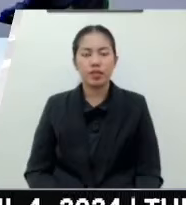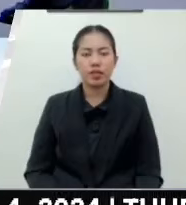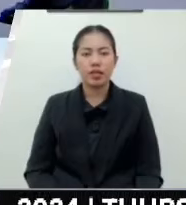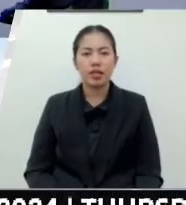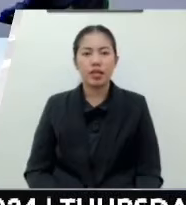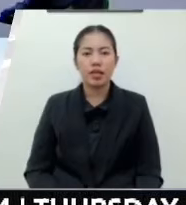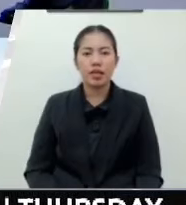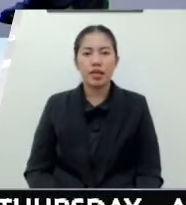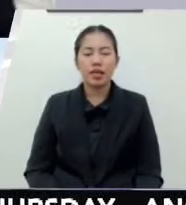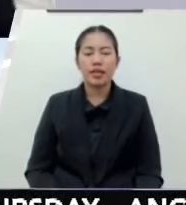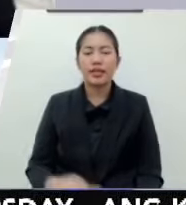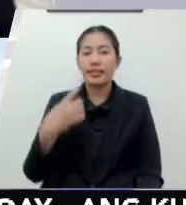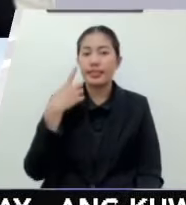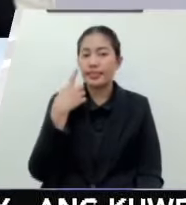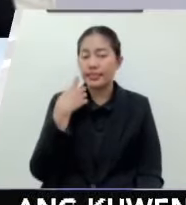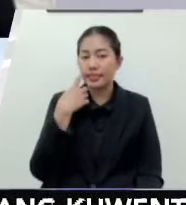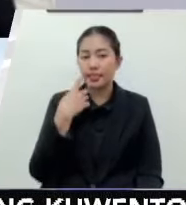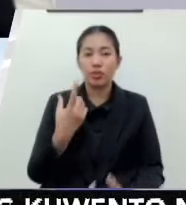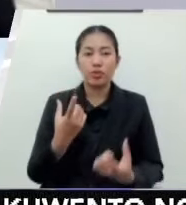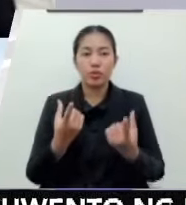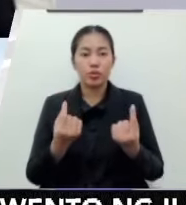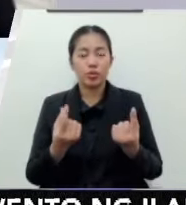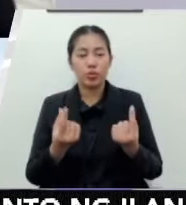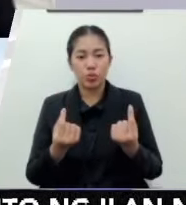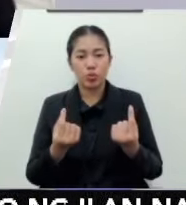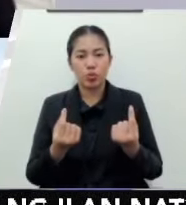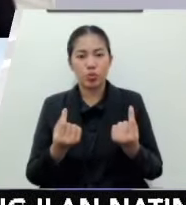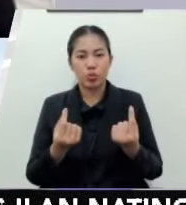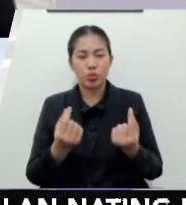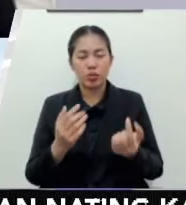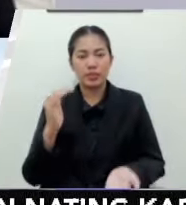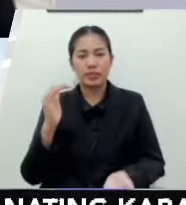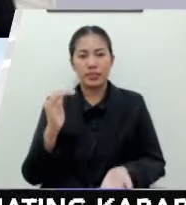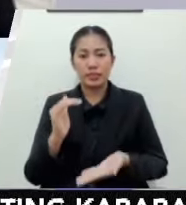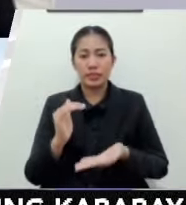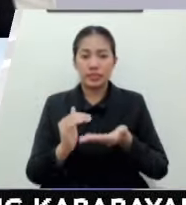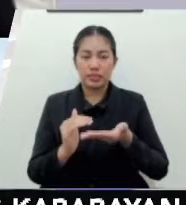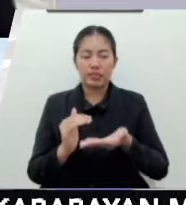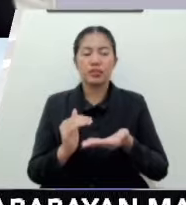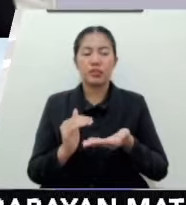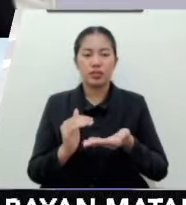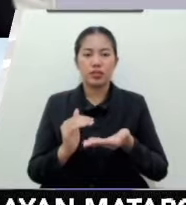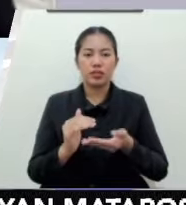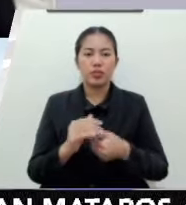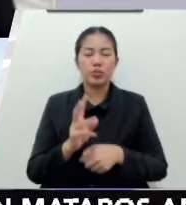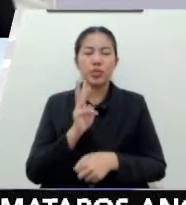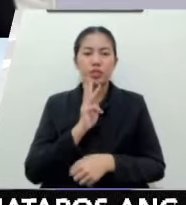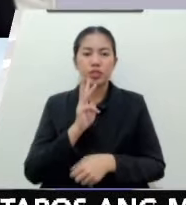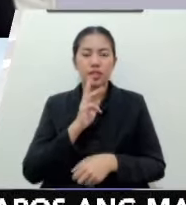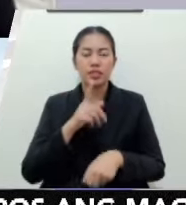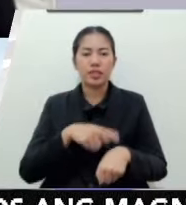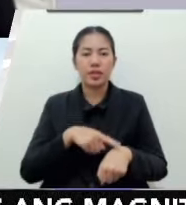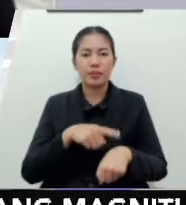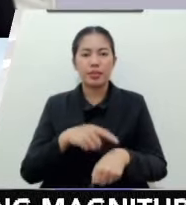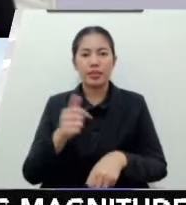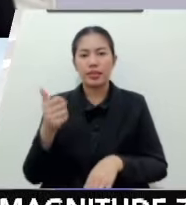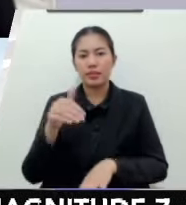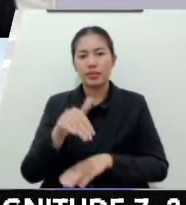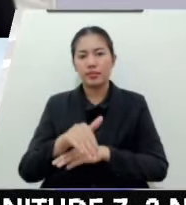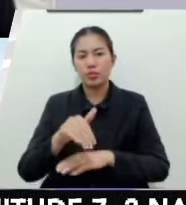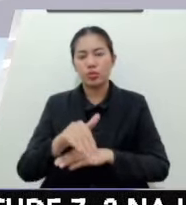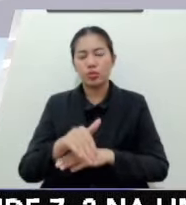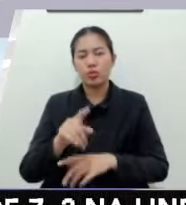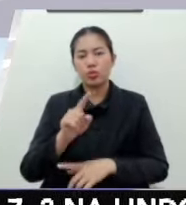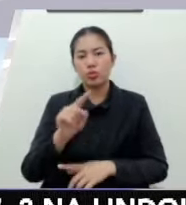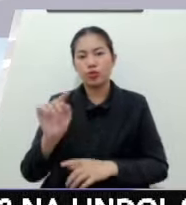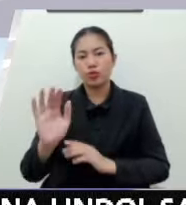ang ginagawa po nating itong pagbabawas ay during off-peak hours po, no, mula alas 10 ng gabi hanggang alas 4 ng umaga,